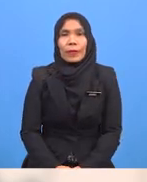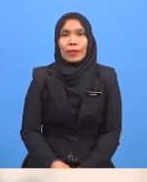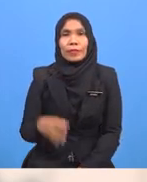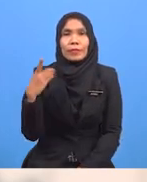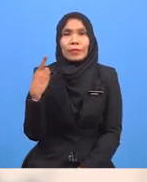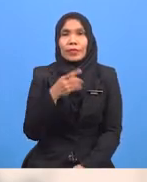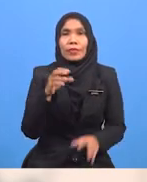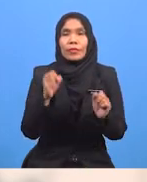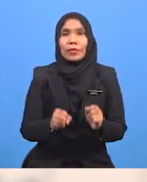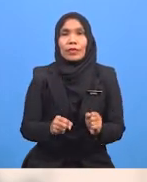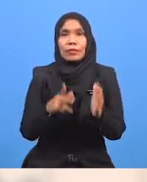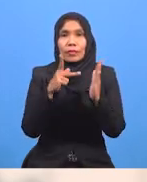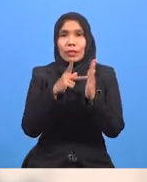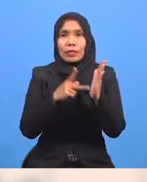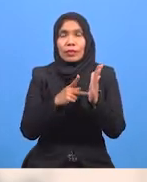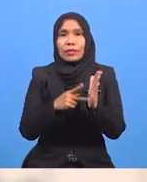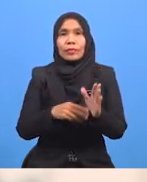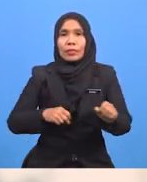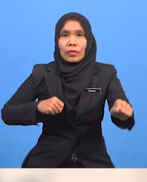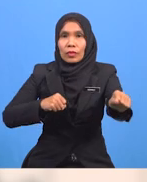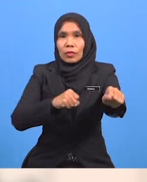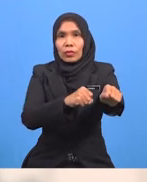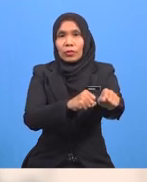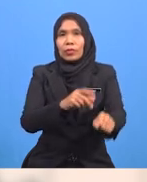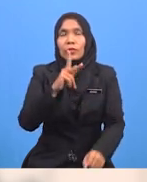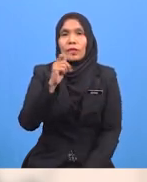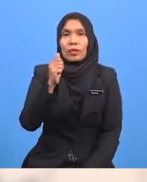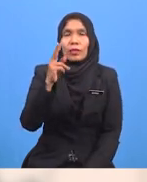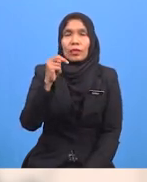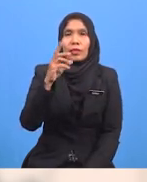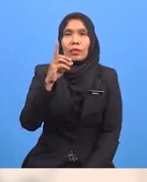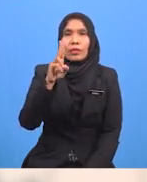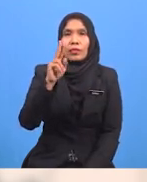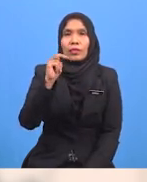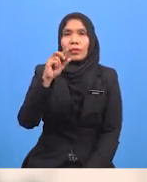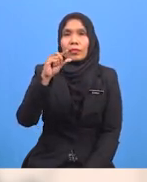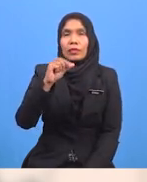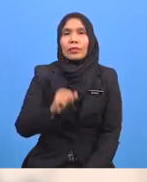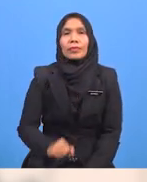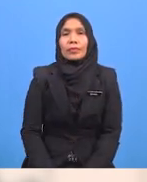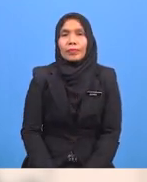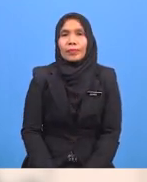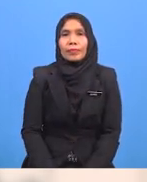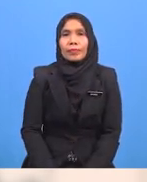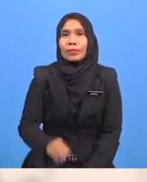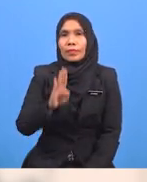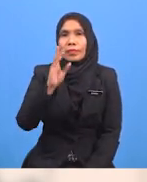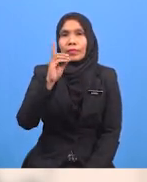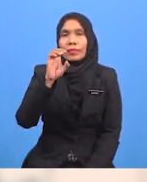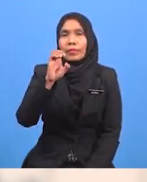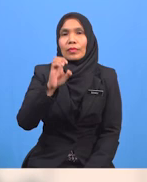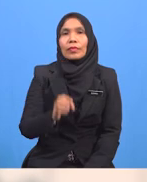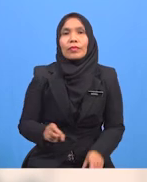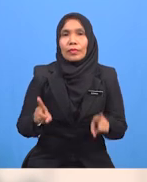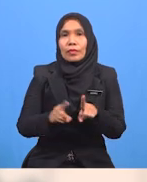kita boleh hitung sudut kandung di kita tolak 180° dengan 60